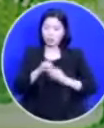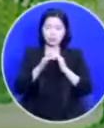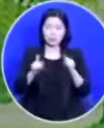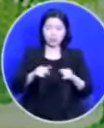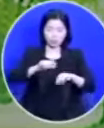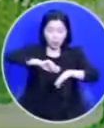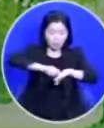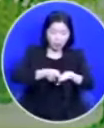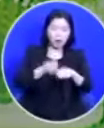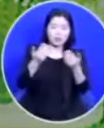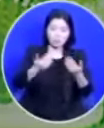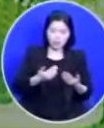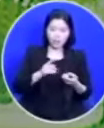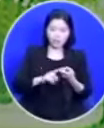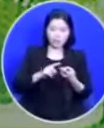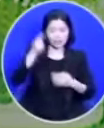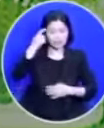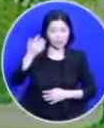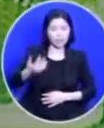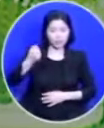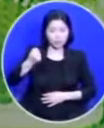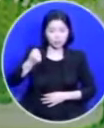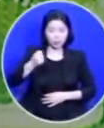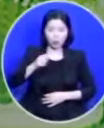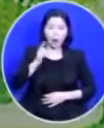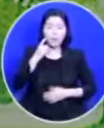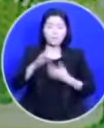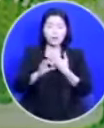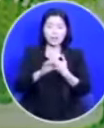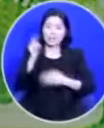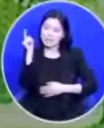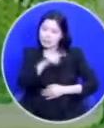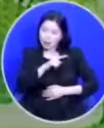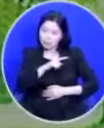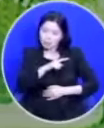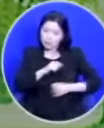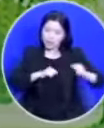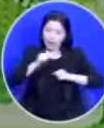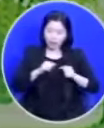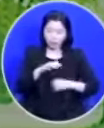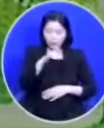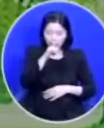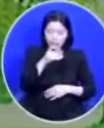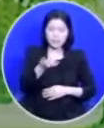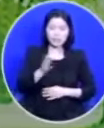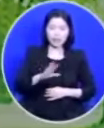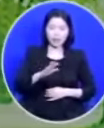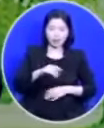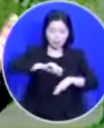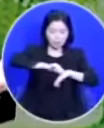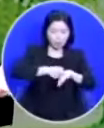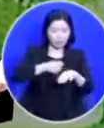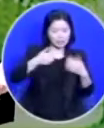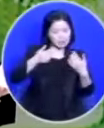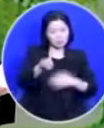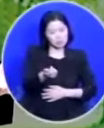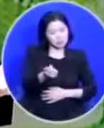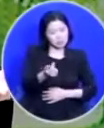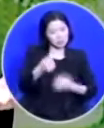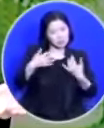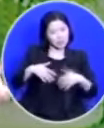생각하고 만약에 나쁜 짓을 했는데 벌이 약하다고 싶으면 파악